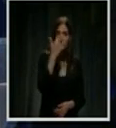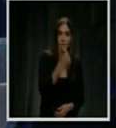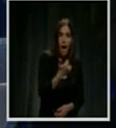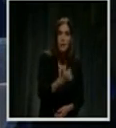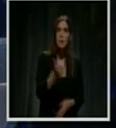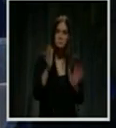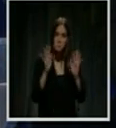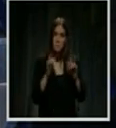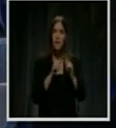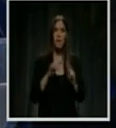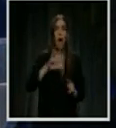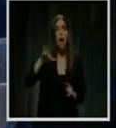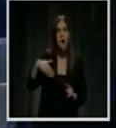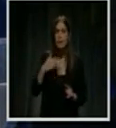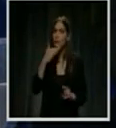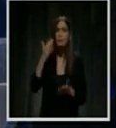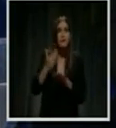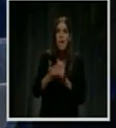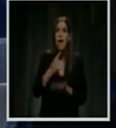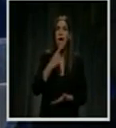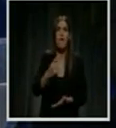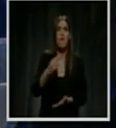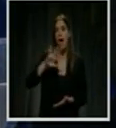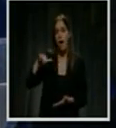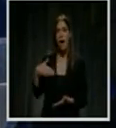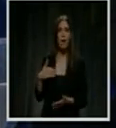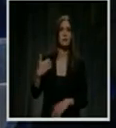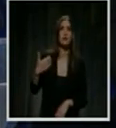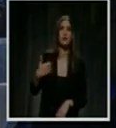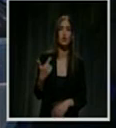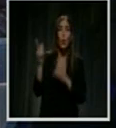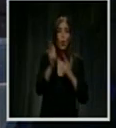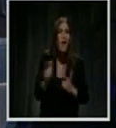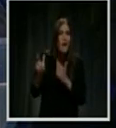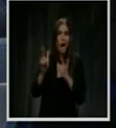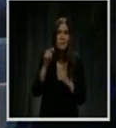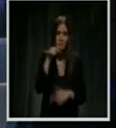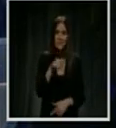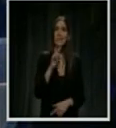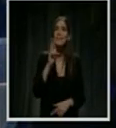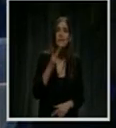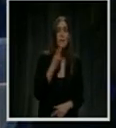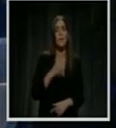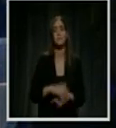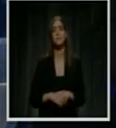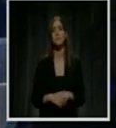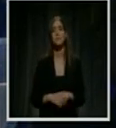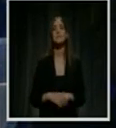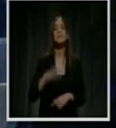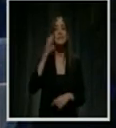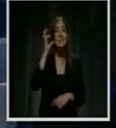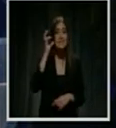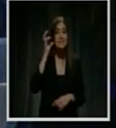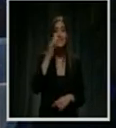partit irridu li jkun hemm nefqa d-difiża aħna rridu l-gwerra, l-ipokrisija. 13-il xahar ilu qalilna